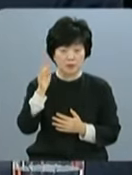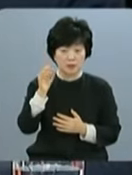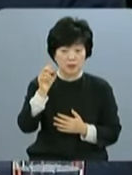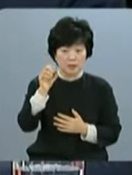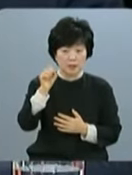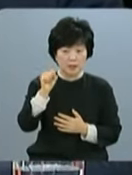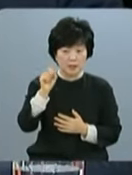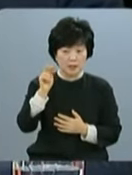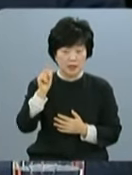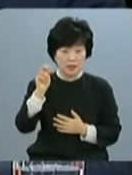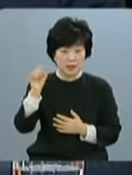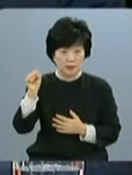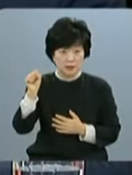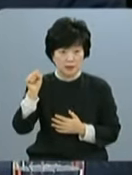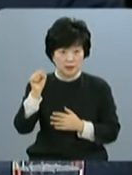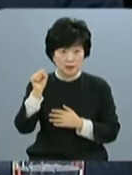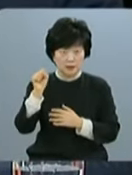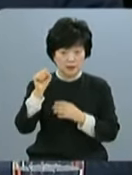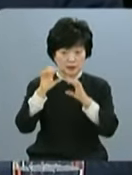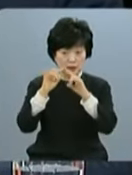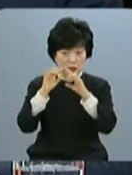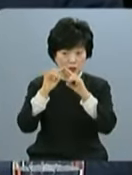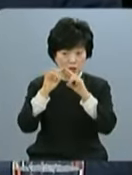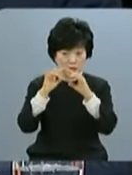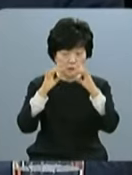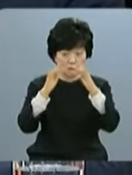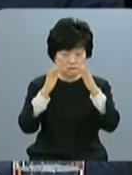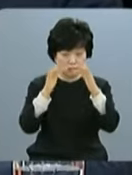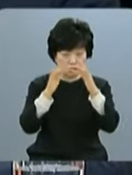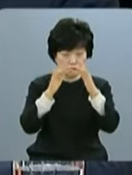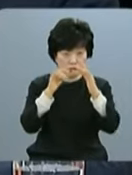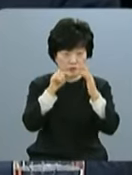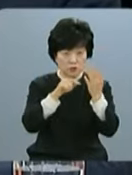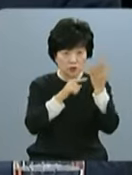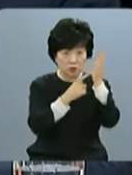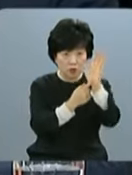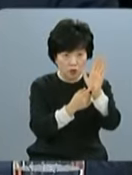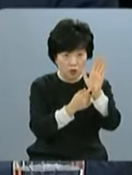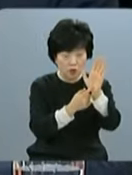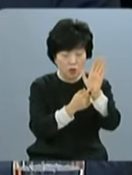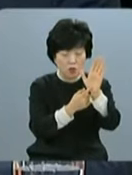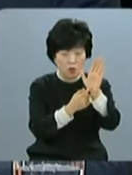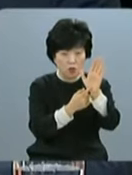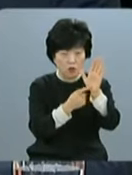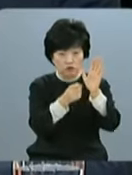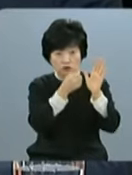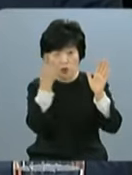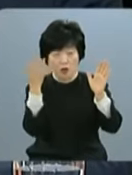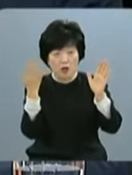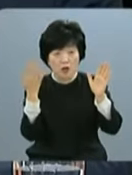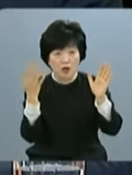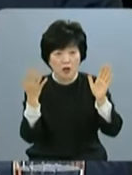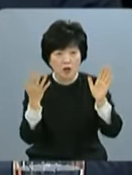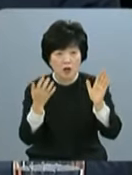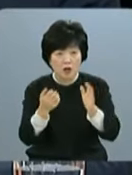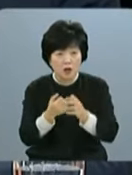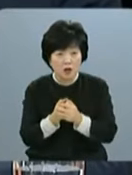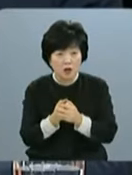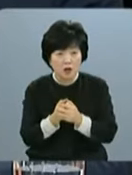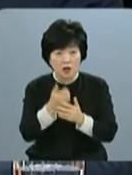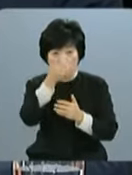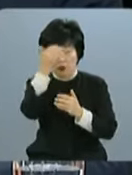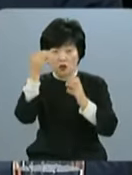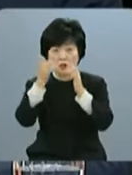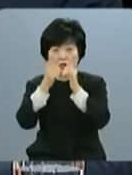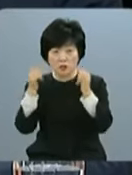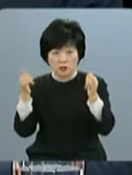SNS상에서 이런 말이 유행을 했고 지금도 하고 있습니다. 제가 읽어드리겠습니다.